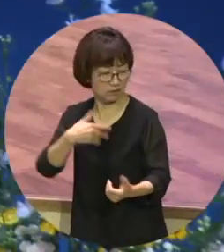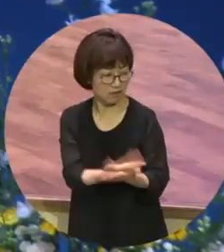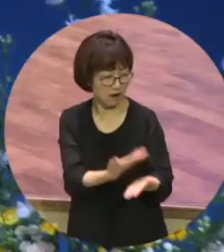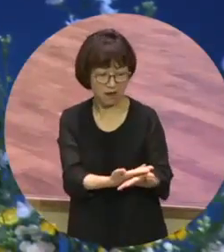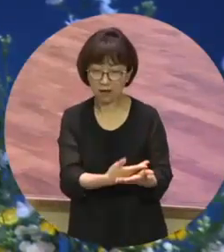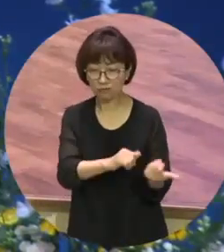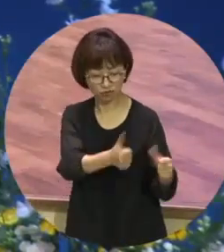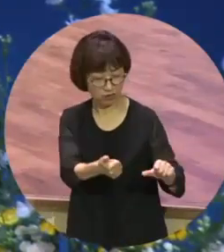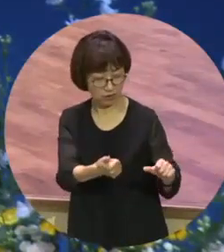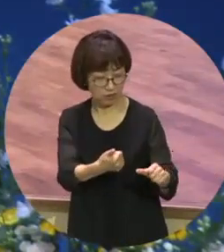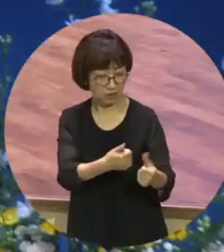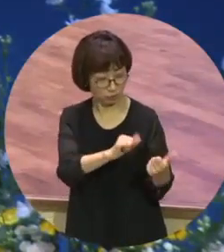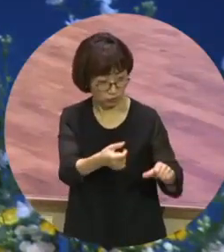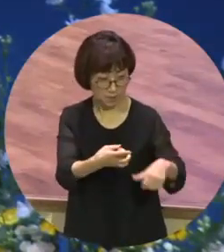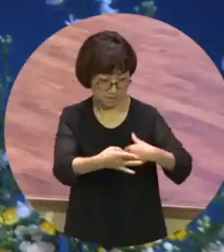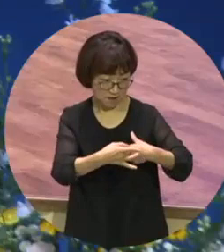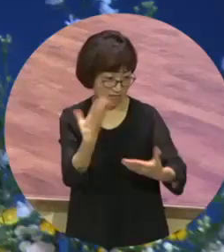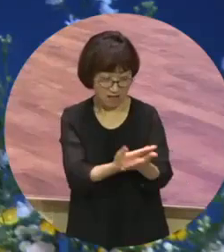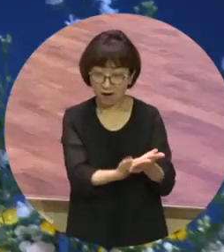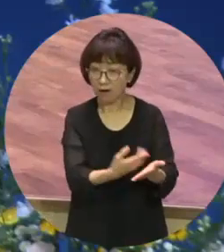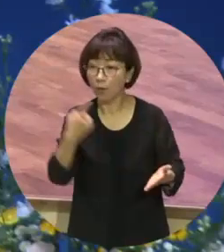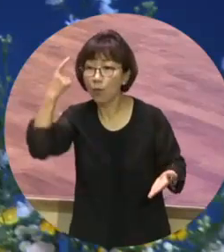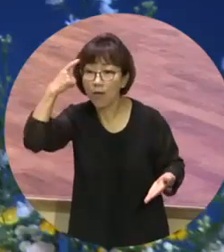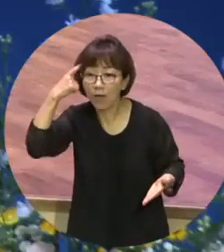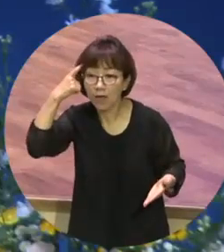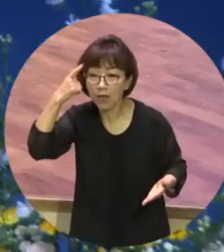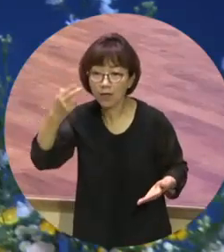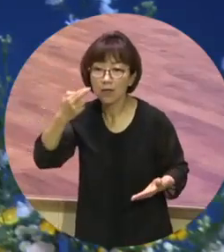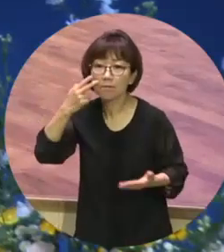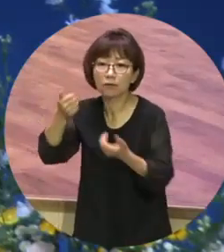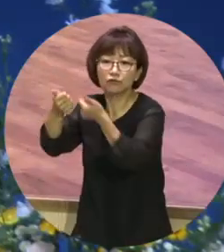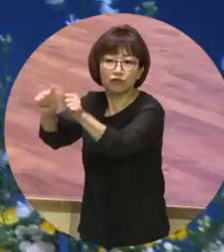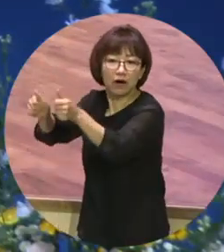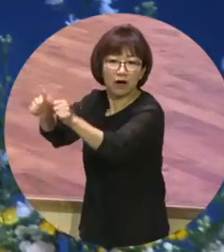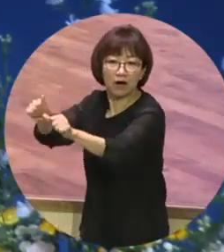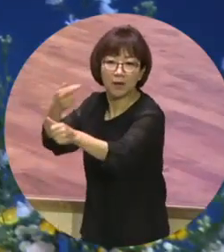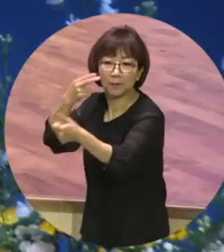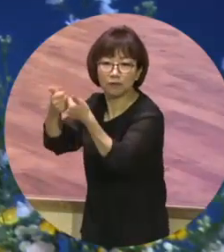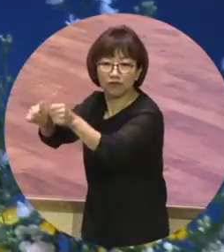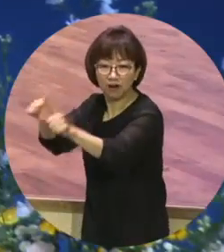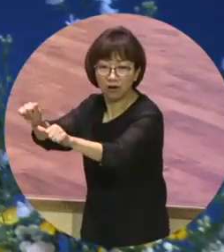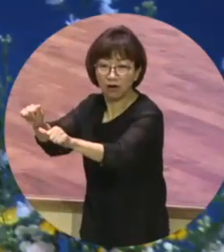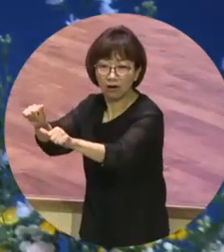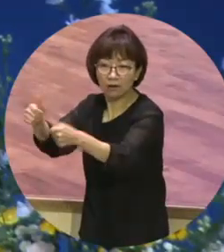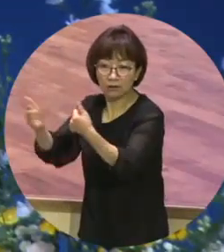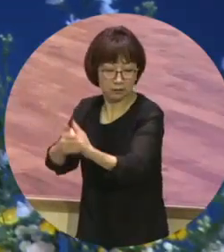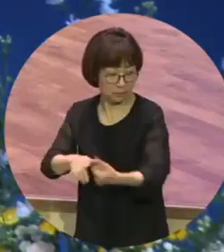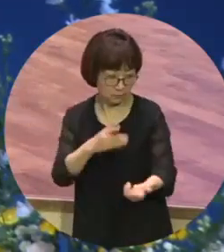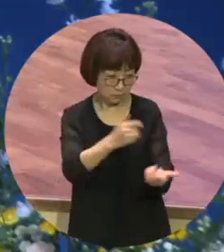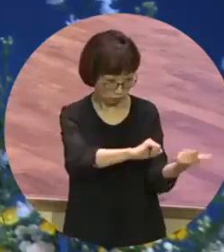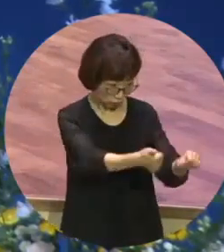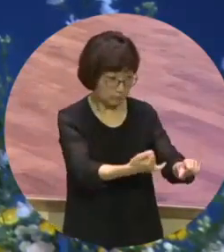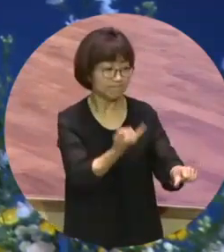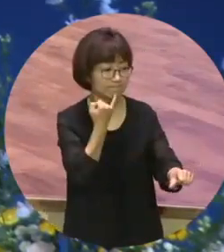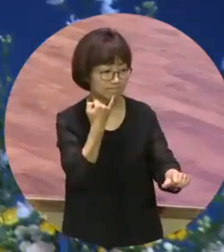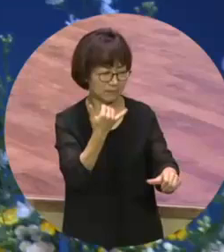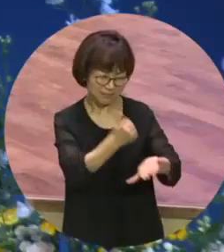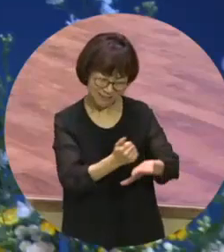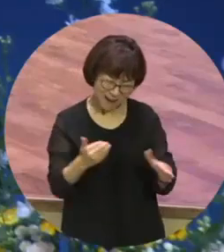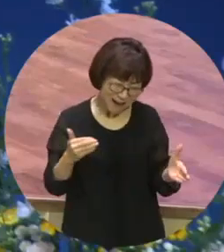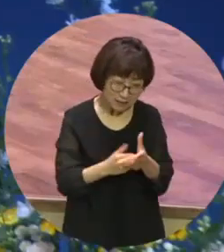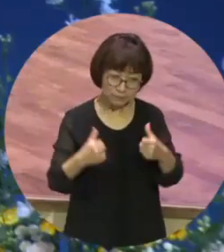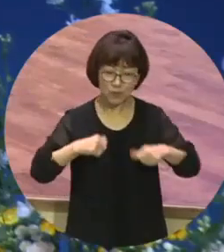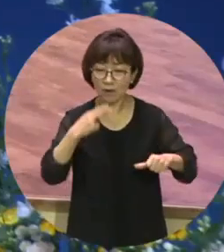그게 뭡니까? 그것이 미국 삶 시민권자이기 때문에 그래요. 자존심이요. 하나님의 자존심은 여러분을